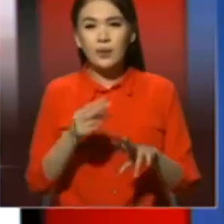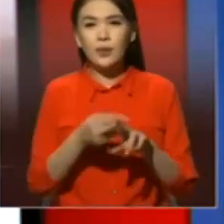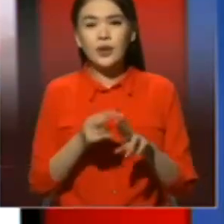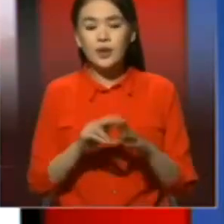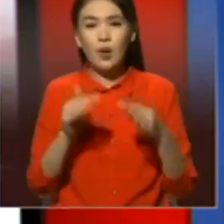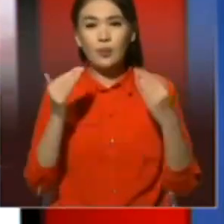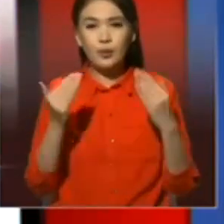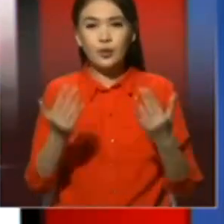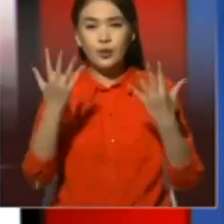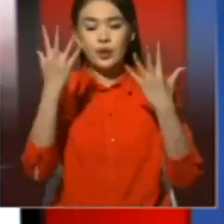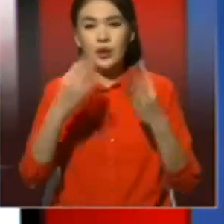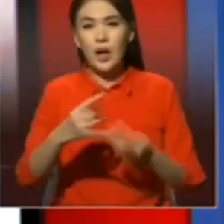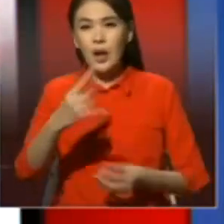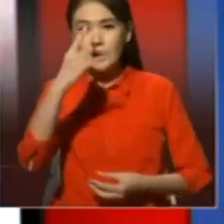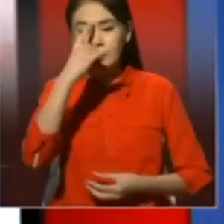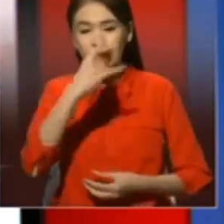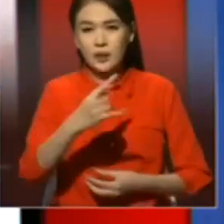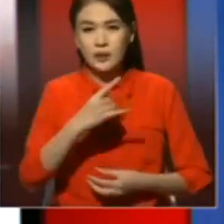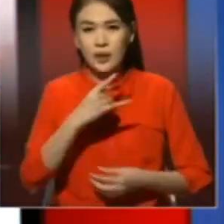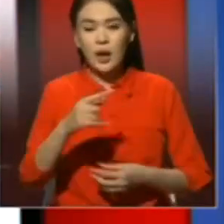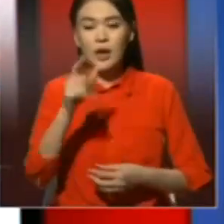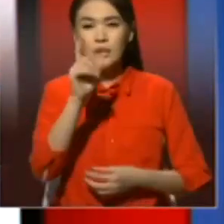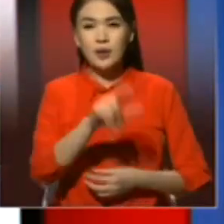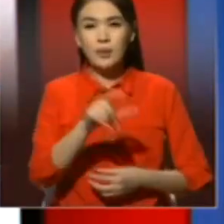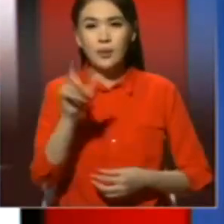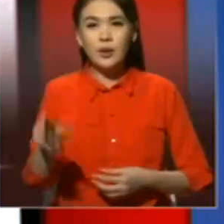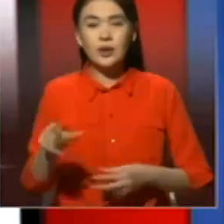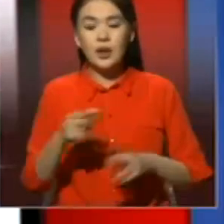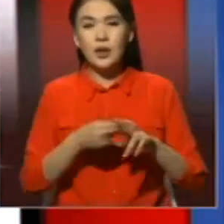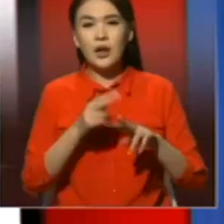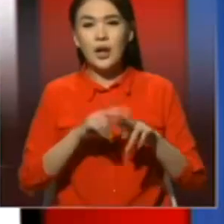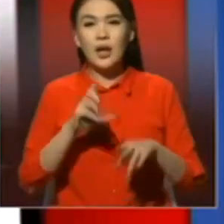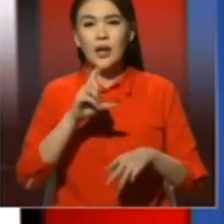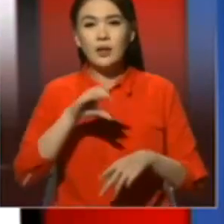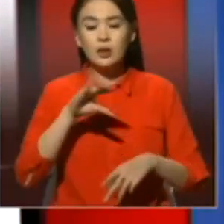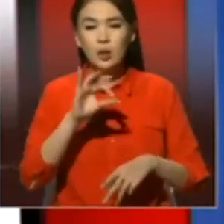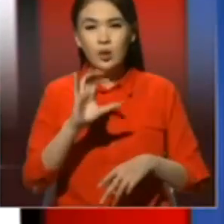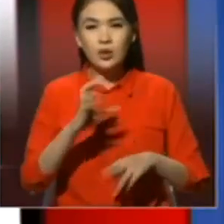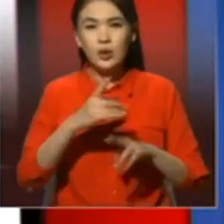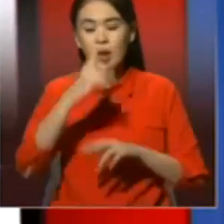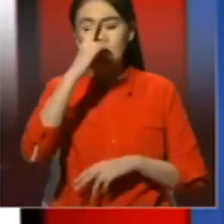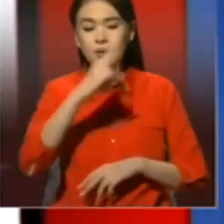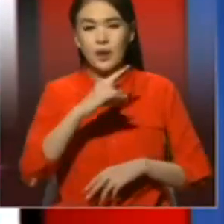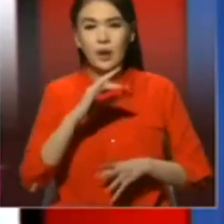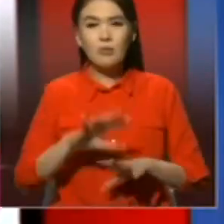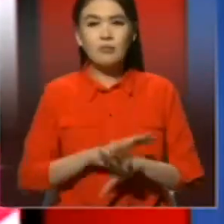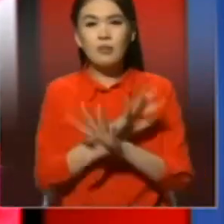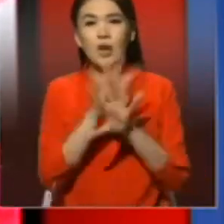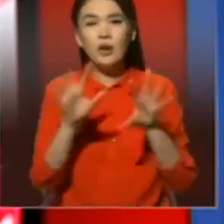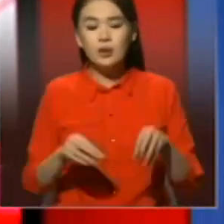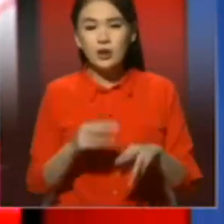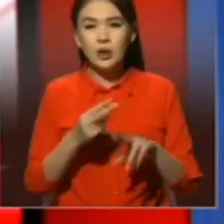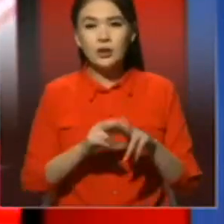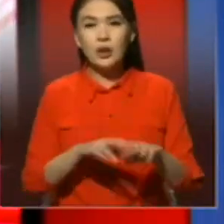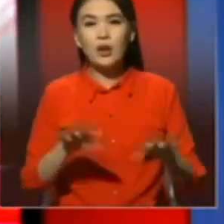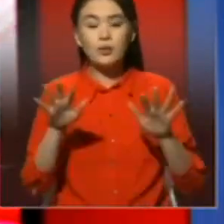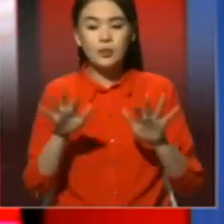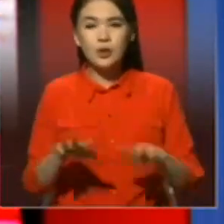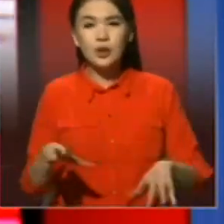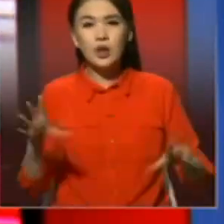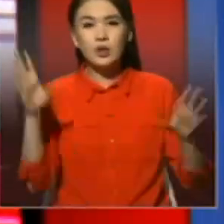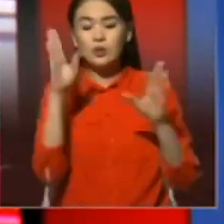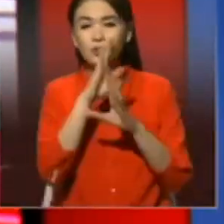таңда Қазақстанды мекендеп отқан, Қазақстанның азаматымыз деп отқан этностың, Қазақстан халқының барлығы осы жерде өзінің